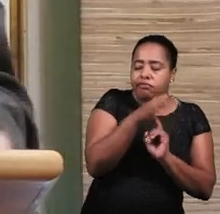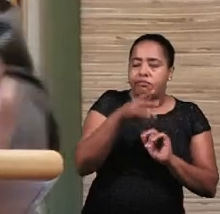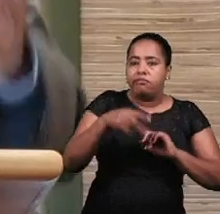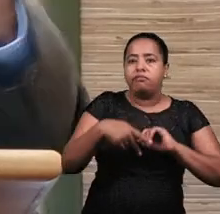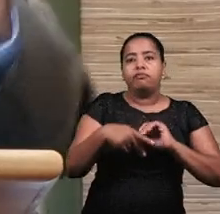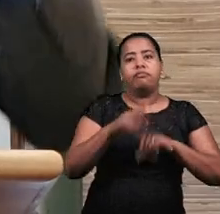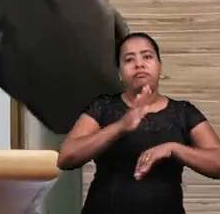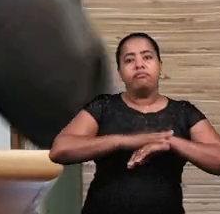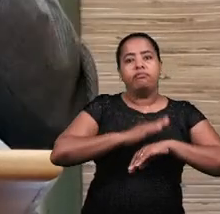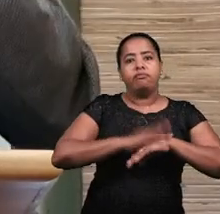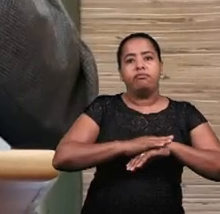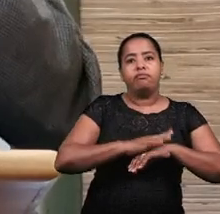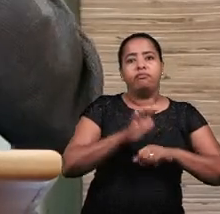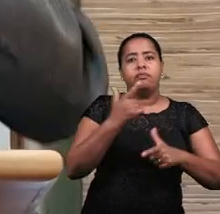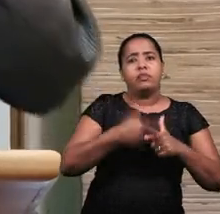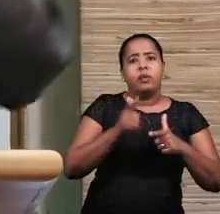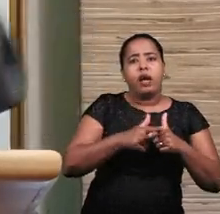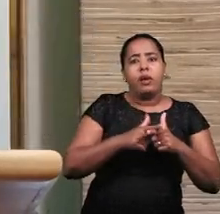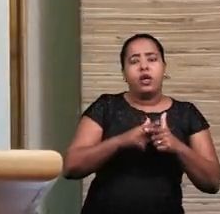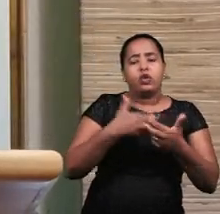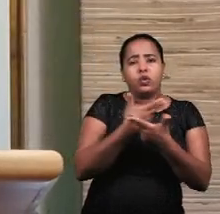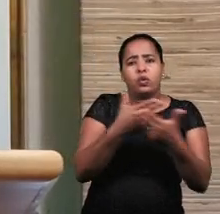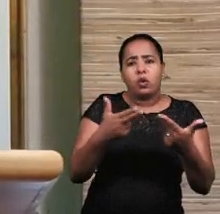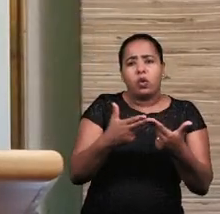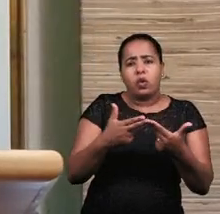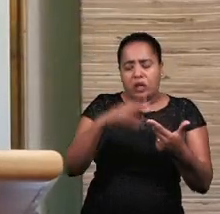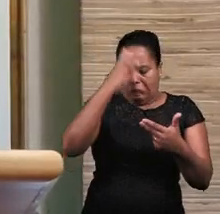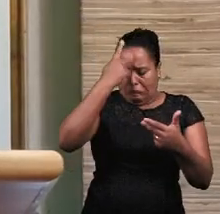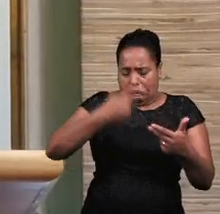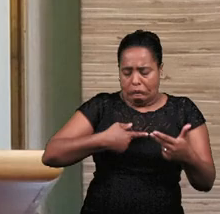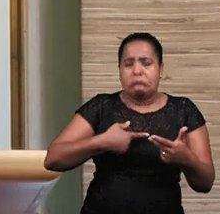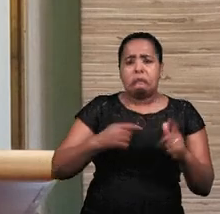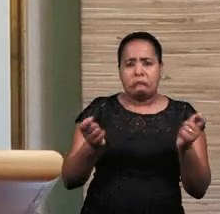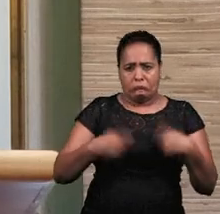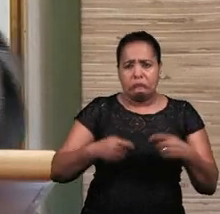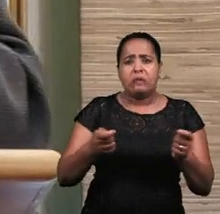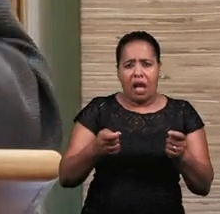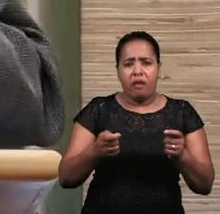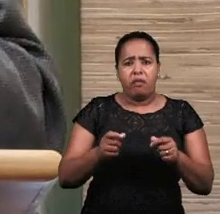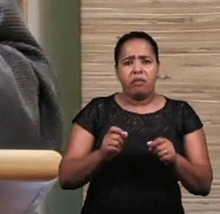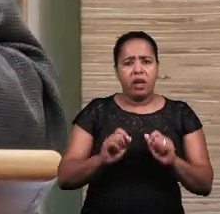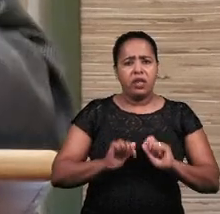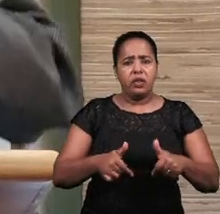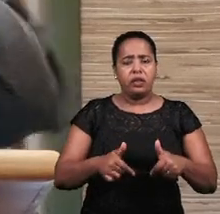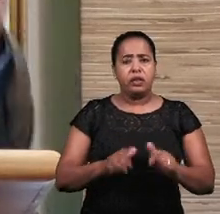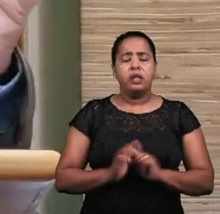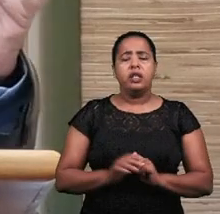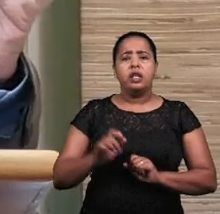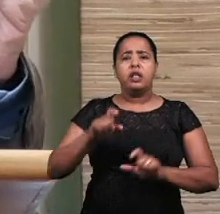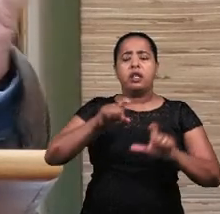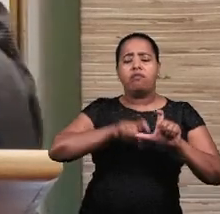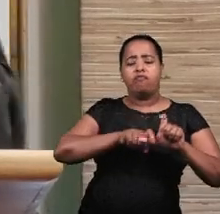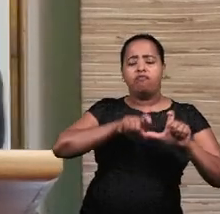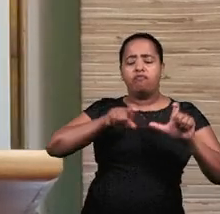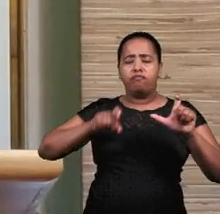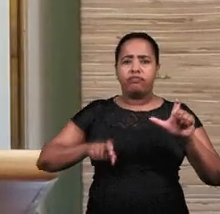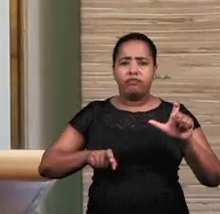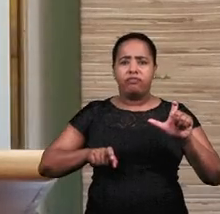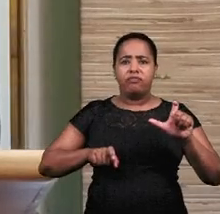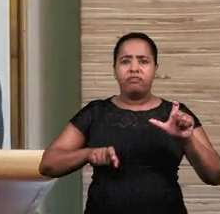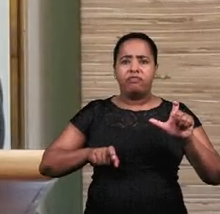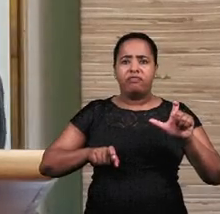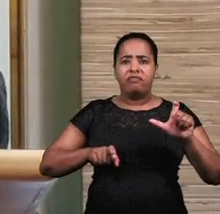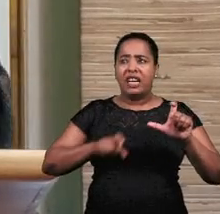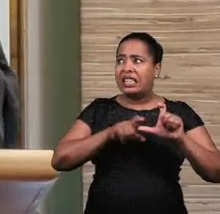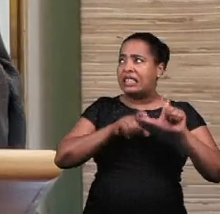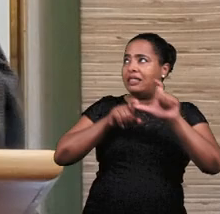Donc, ce qu'ils pensaient qu'ils pouvaient faire, ils avaient une indépendance. Et cette indépendance était de Dieu. Ils ne voulaient pas